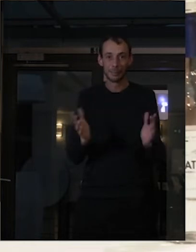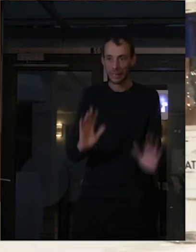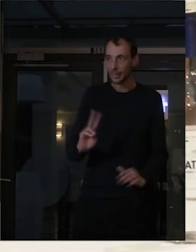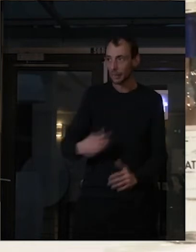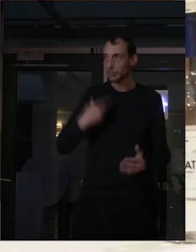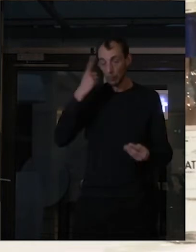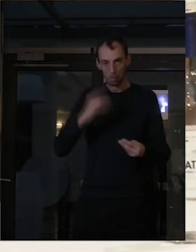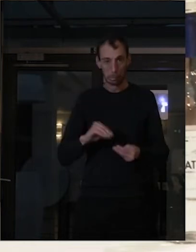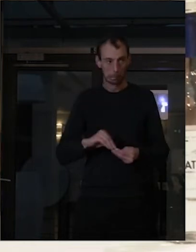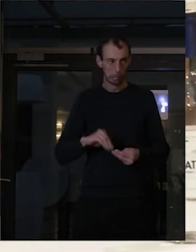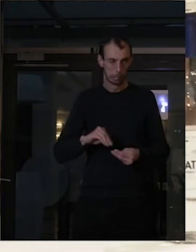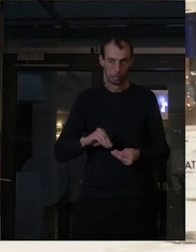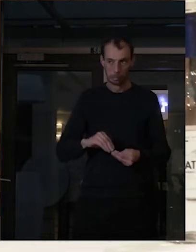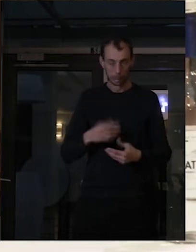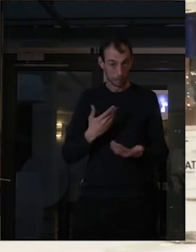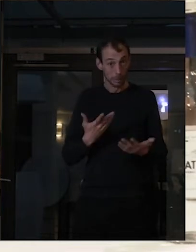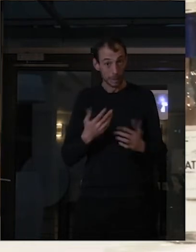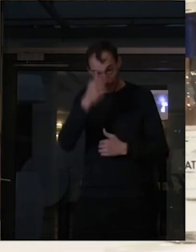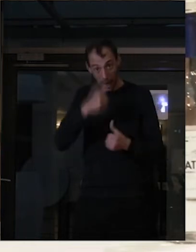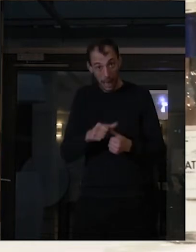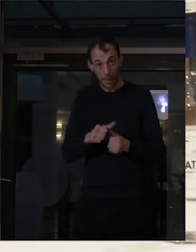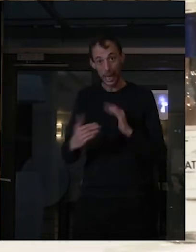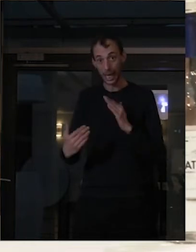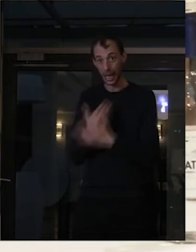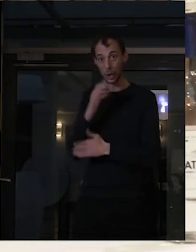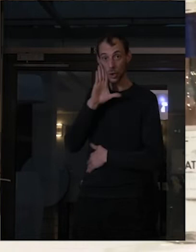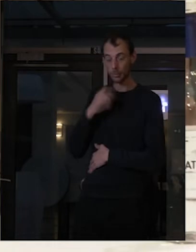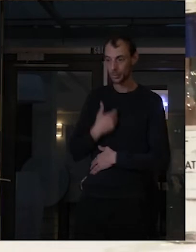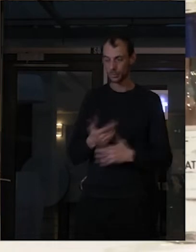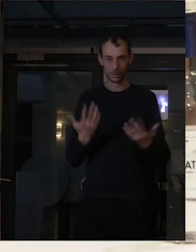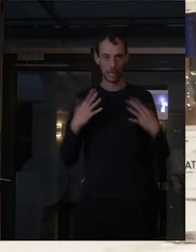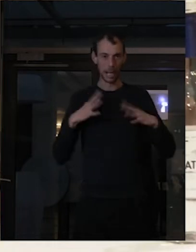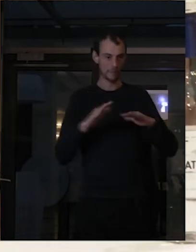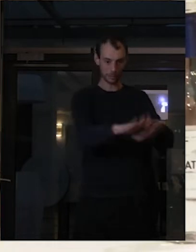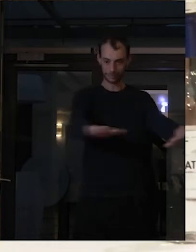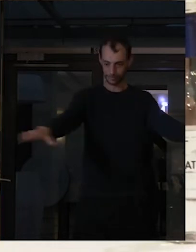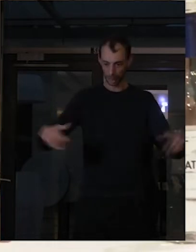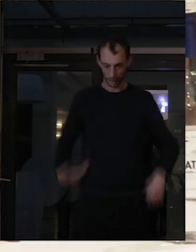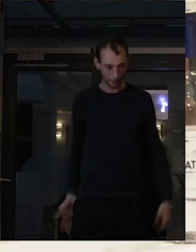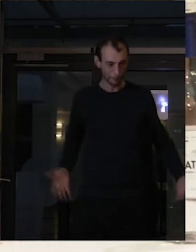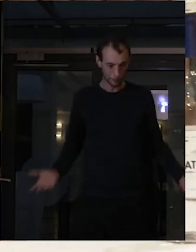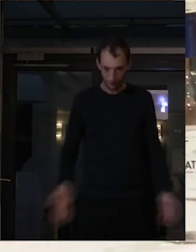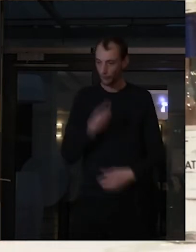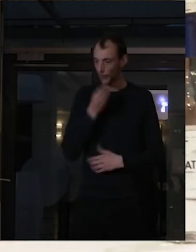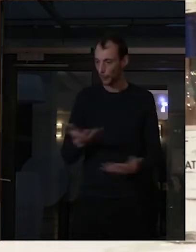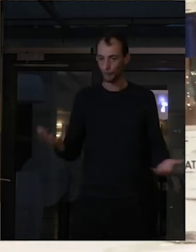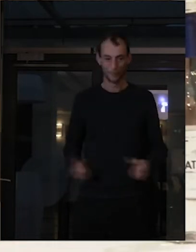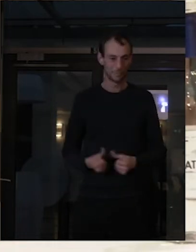posées. Je me rappelle dans ma chambre avoir mes affaires étalées en mode « Bon, comment je vais faire.